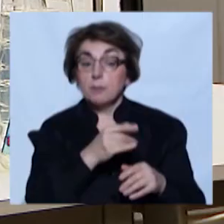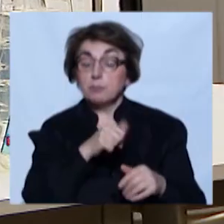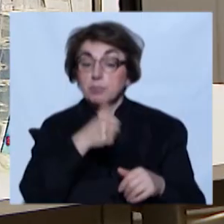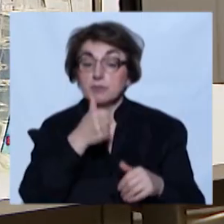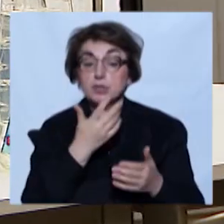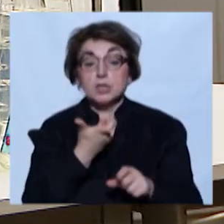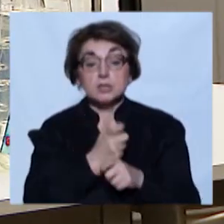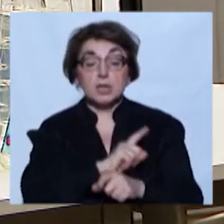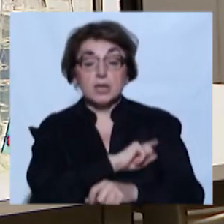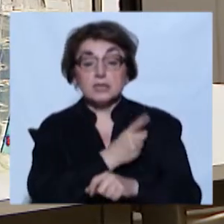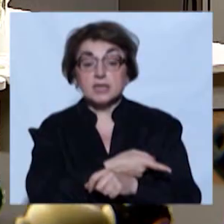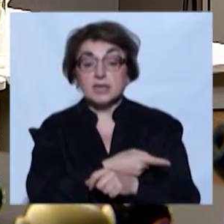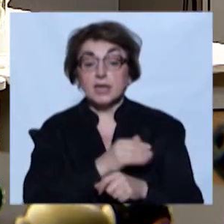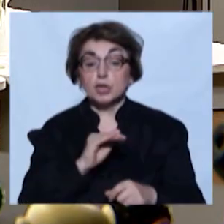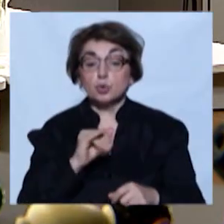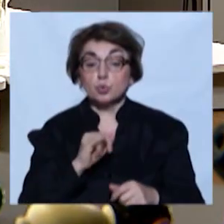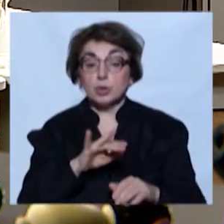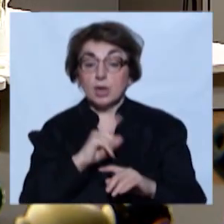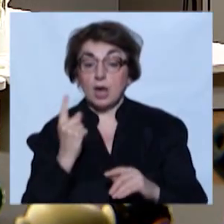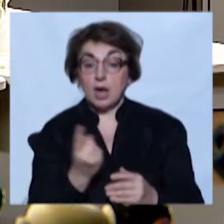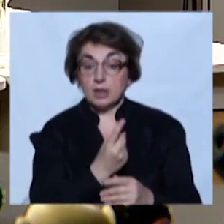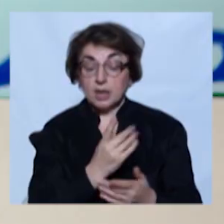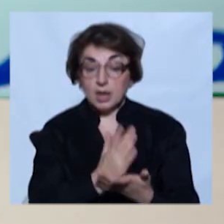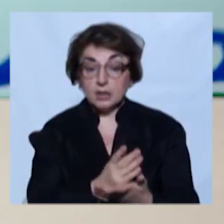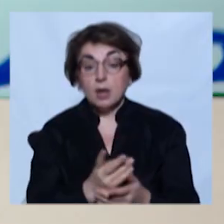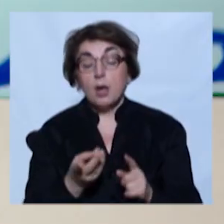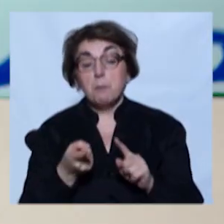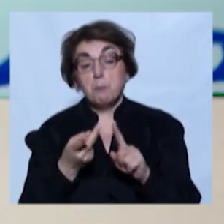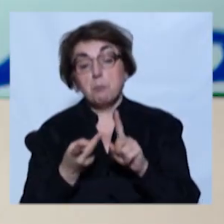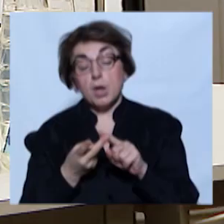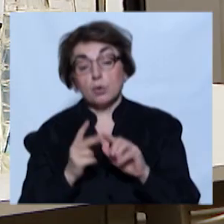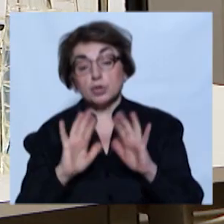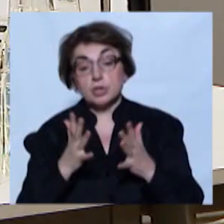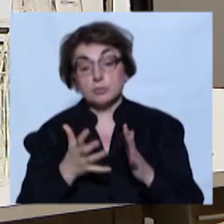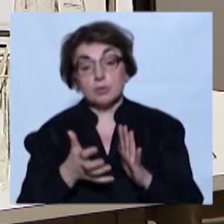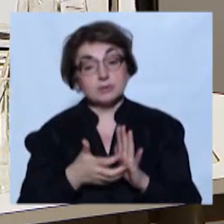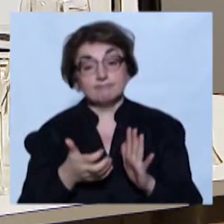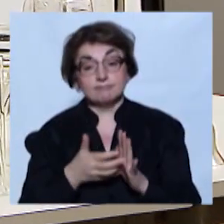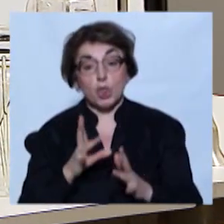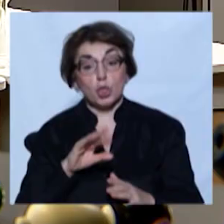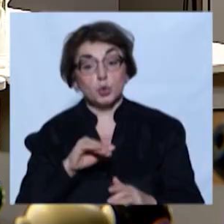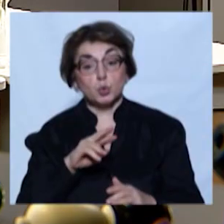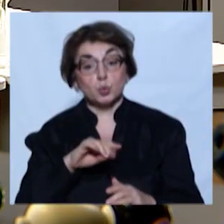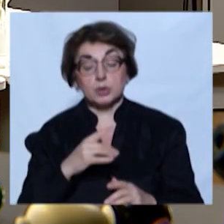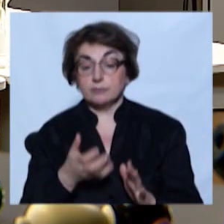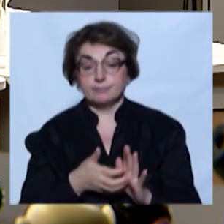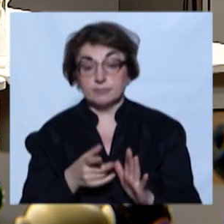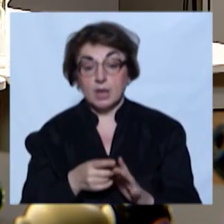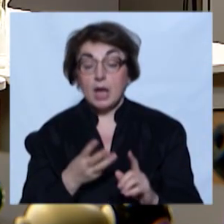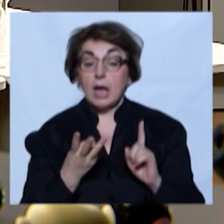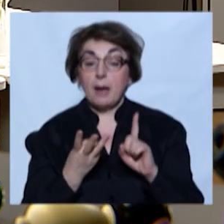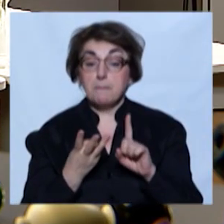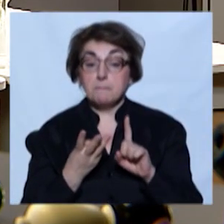პირველ შემთხვევაში და მეორე შემთხვევაში ნაკლებად. და ნახოთ ახლა მესამე შემთხვევაც. აი